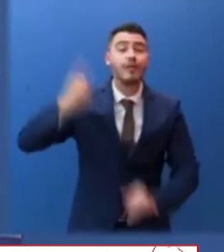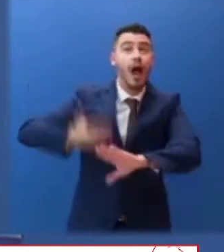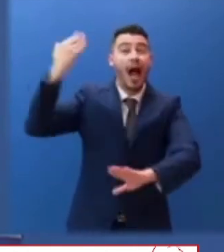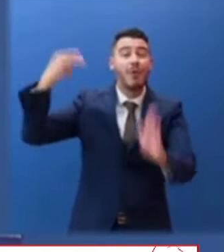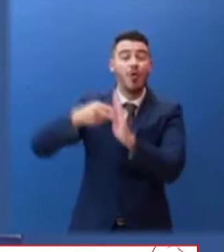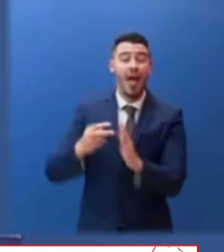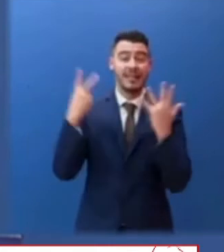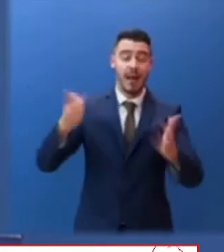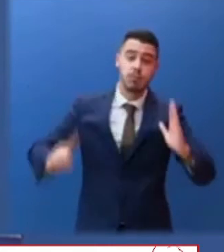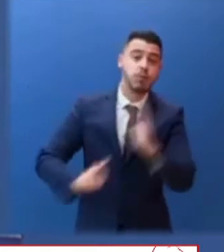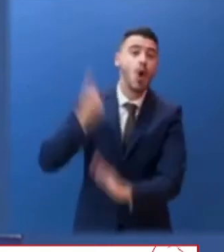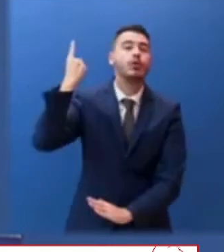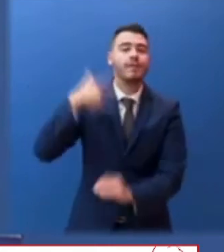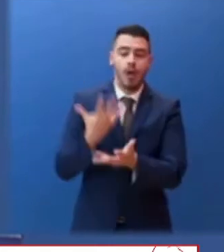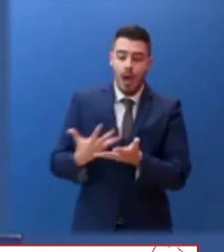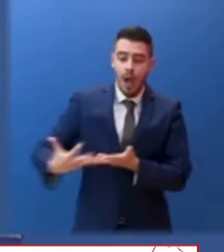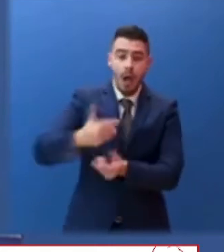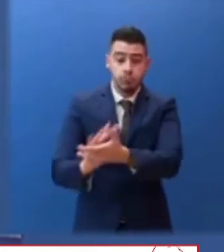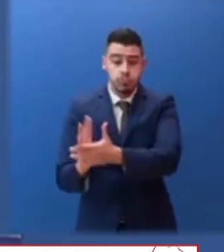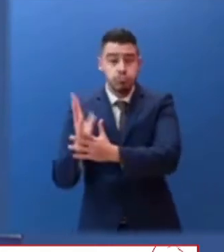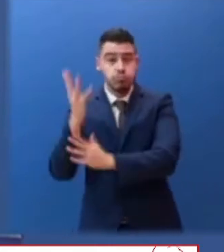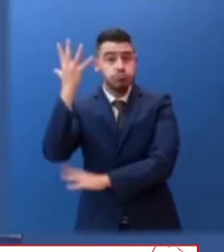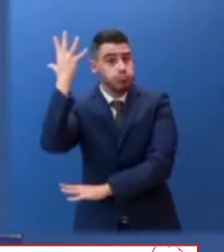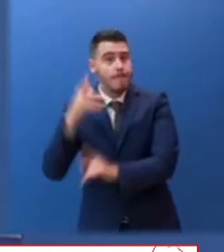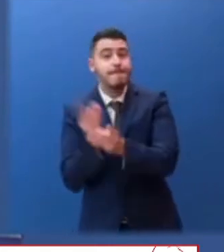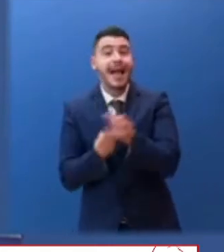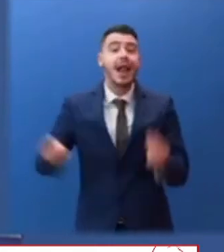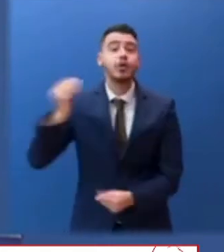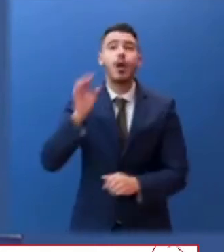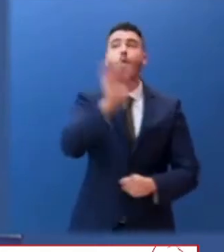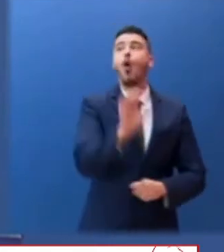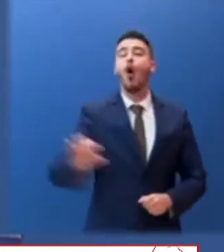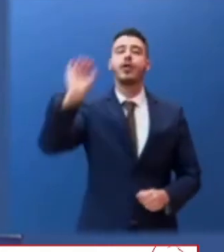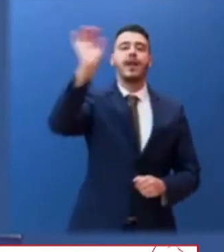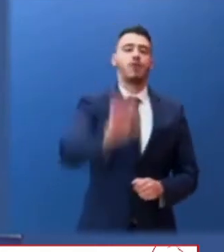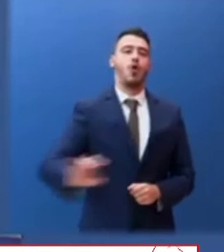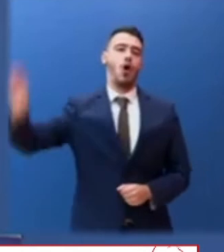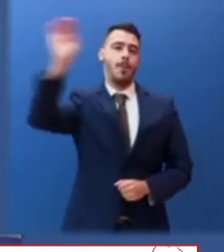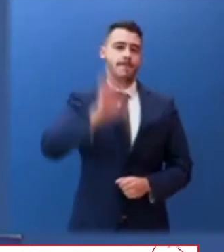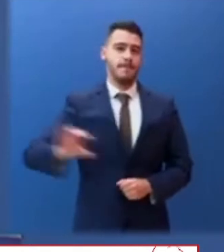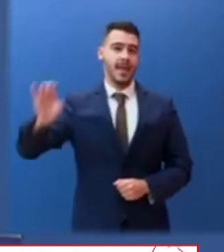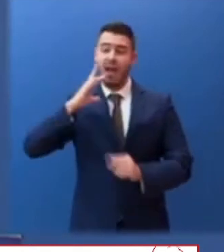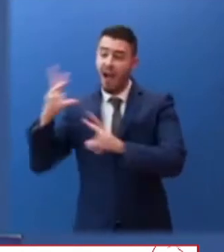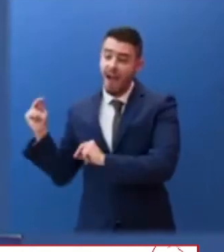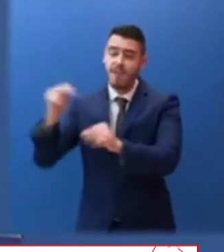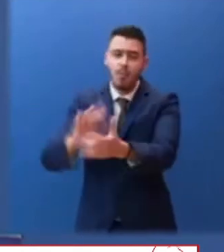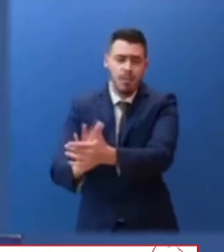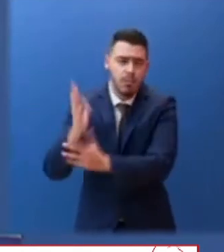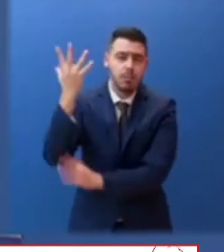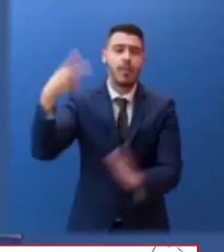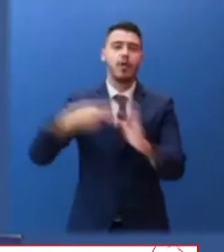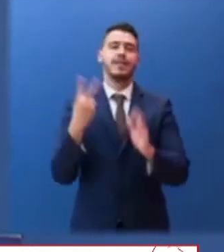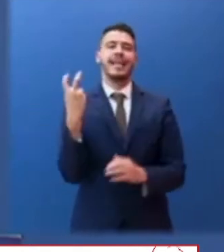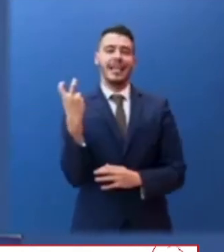2007 μεγαλύτερη ανάπτυξη από τον ευρωπαϊκό μεσόωρο. Κάτι που συνεχίστηκε και το 2020, με ανάπτυξη το